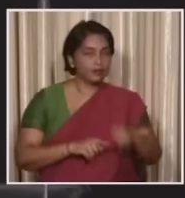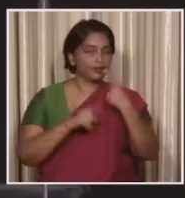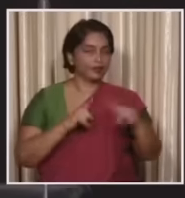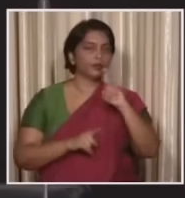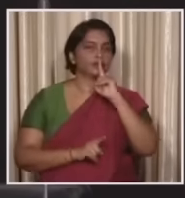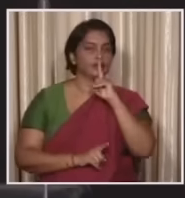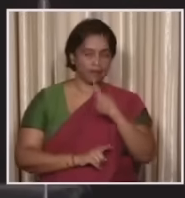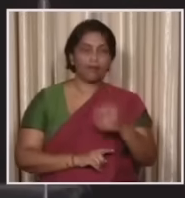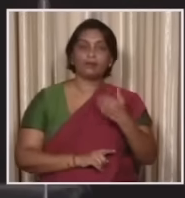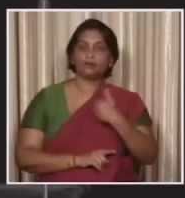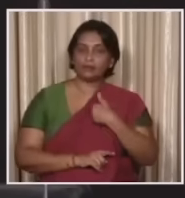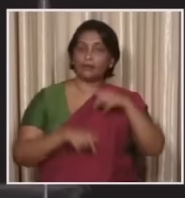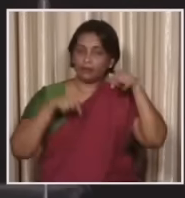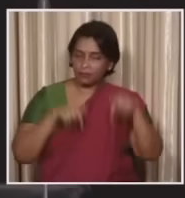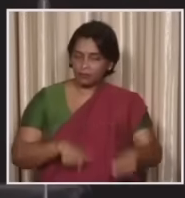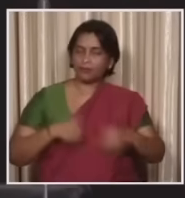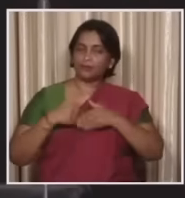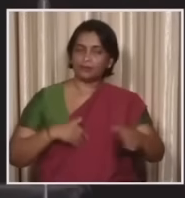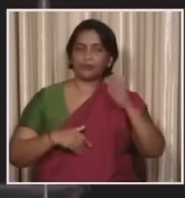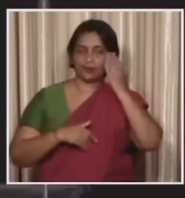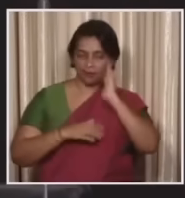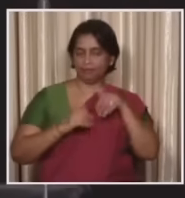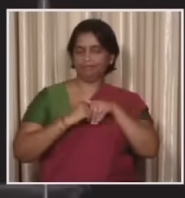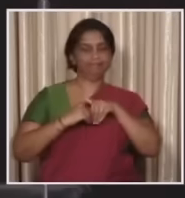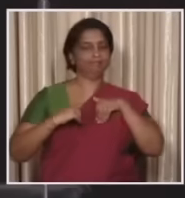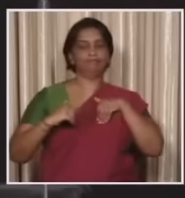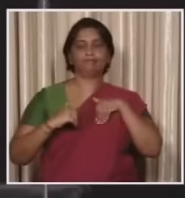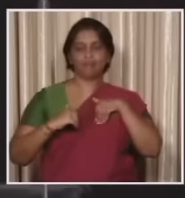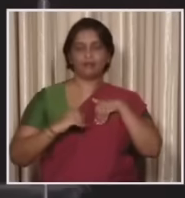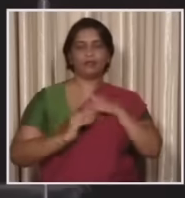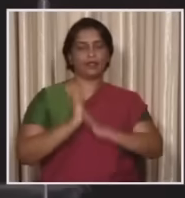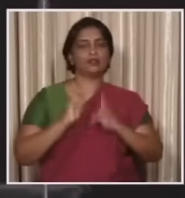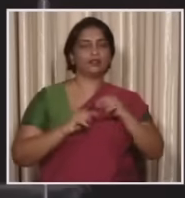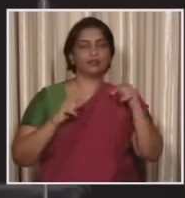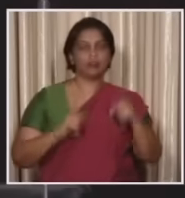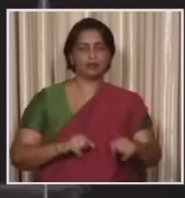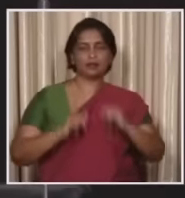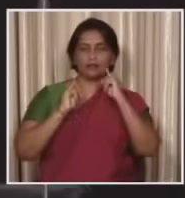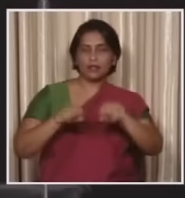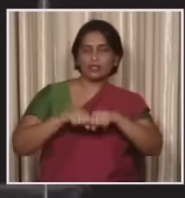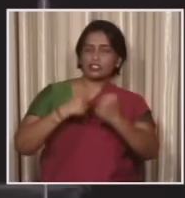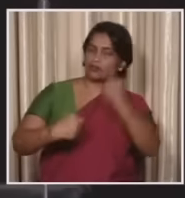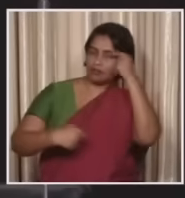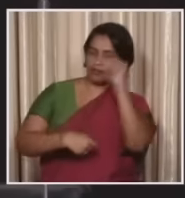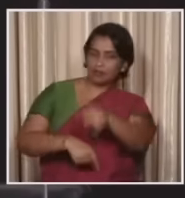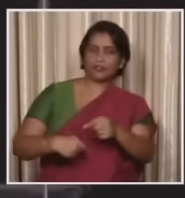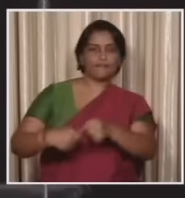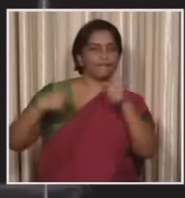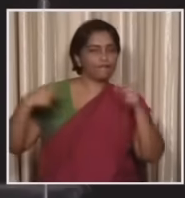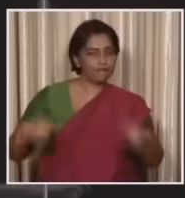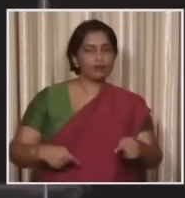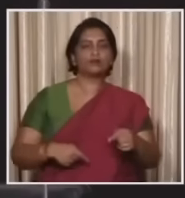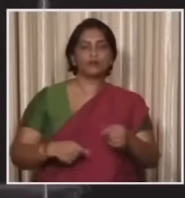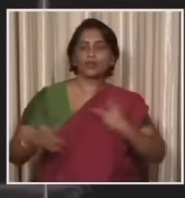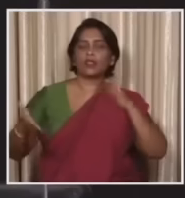කියනවා, මම අද ඉඳලා ස්වාධීන මන්ත්‍රීවරයෙක් හැටියට මේ අසුද්ධ සංවිධානයට විරුද්ධව එකතු